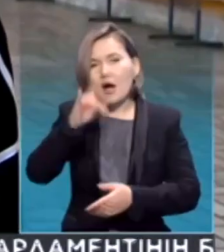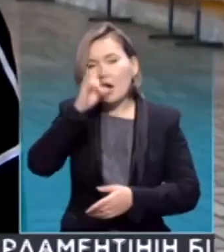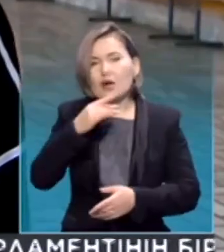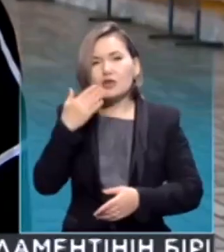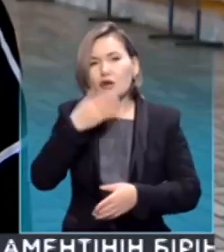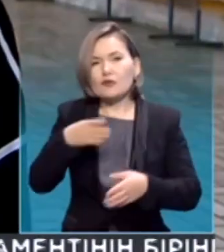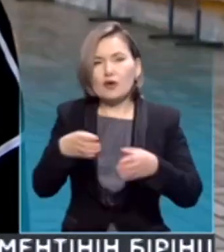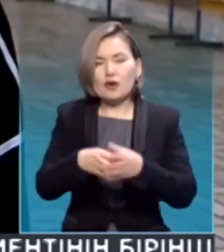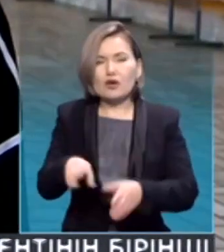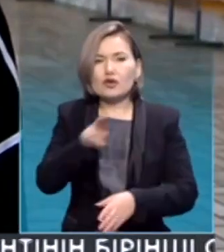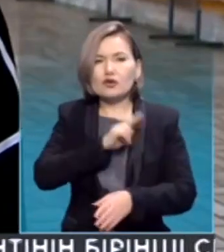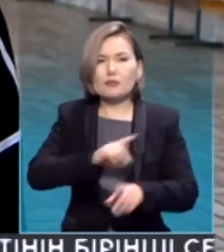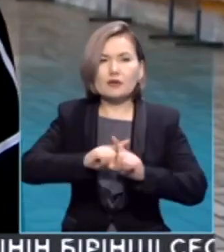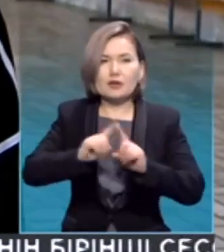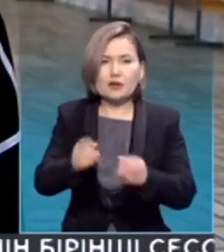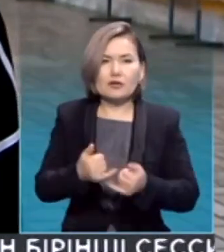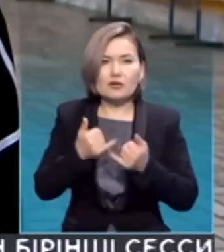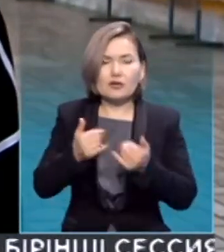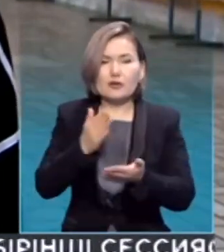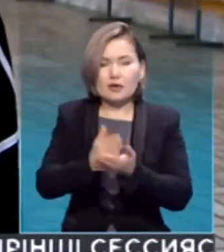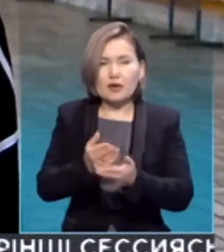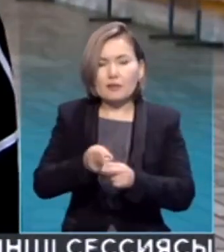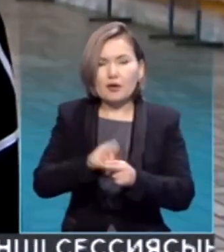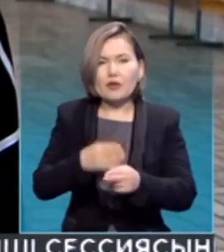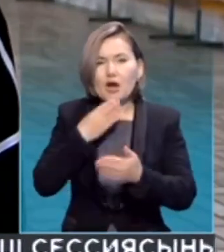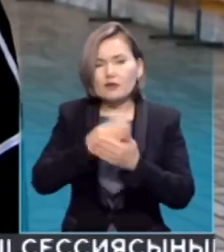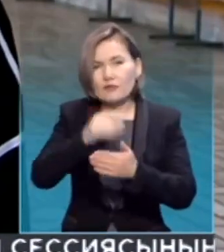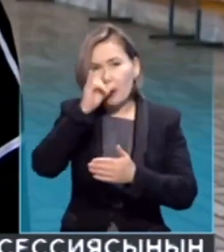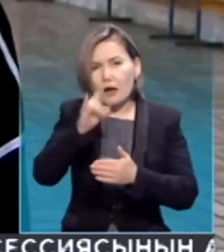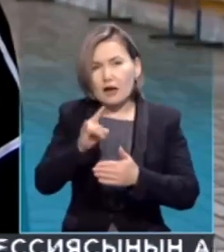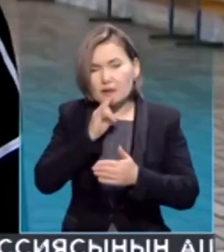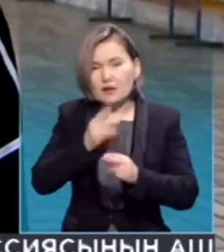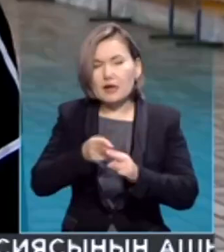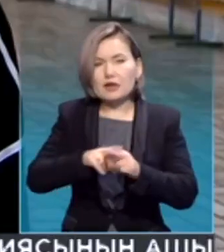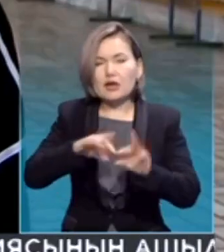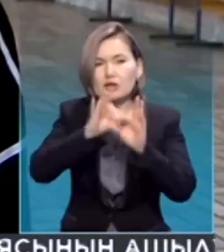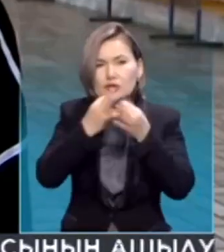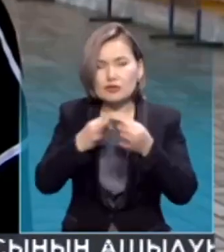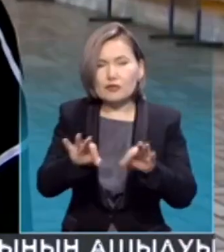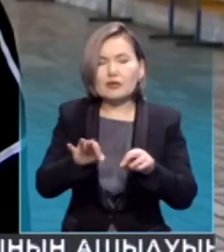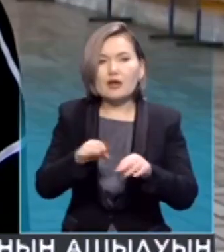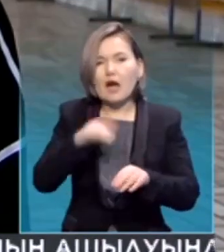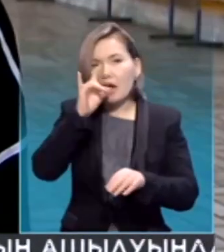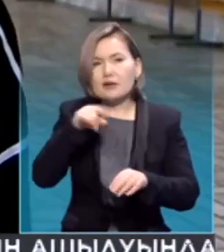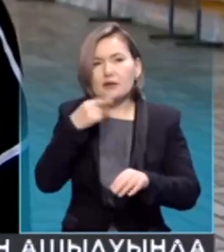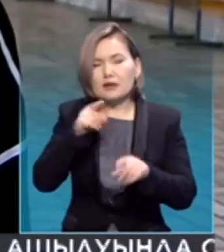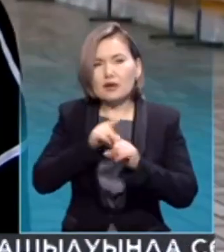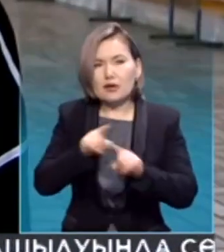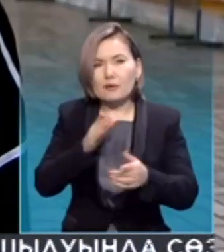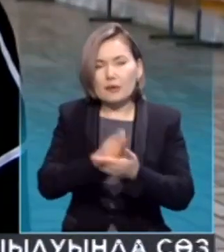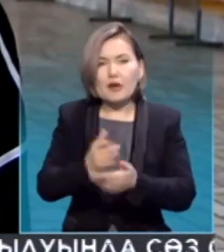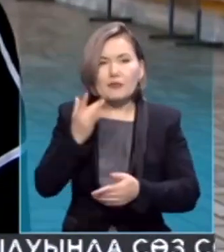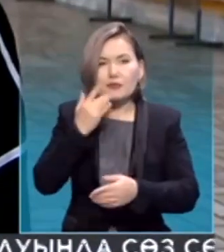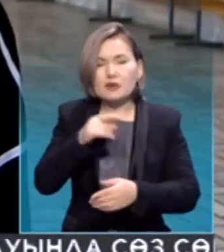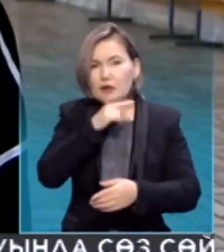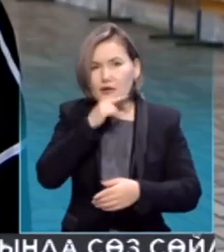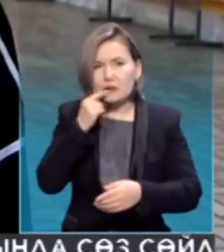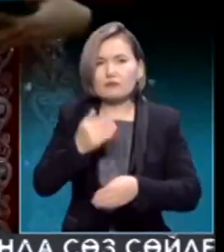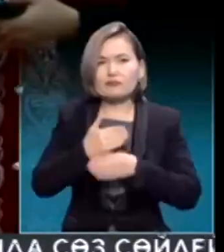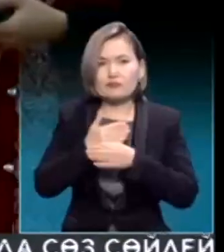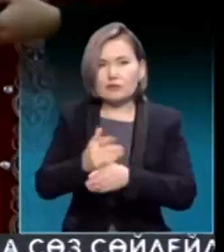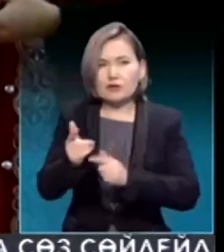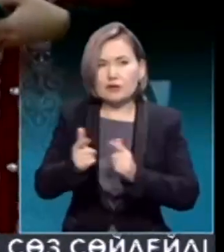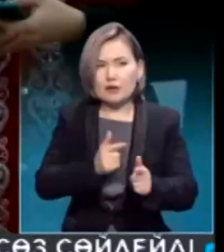қоғамдық ұйымдарының жұмысын ерекше атап өткім келеді. Өз салт-дәстүрлерін сақтап, тілді де насихаттап жүр. Біз өз тарапымыздан барынша қолдау көрсетуге